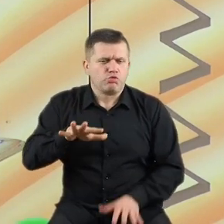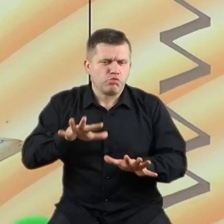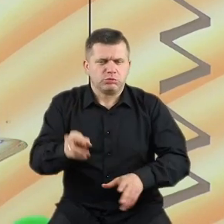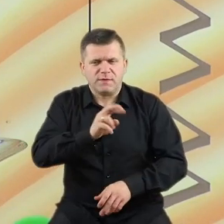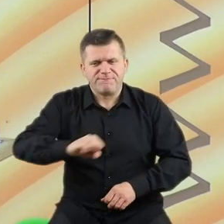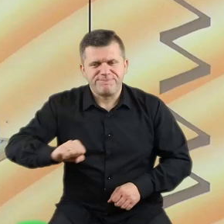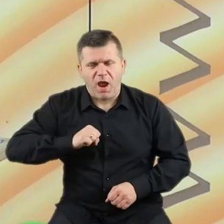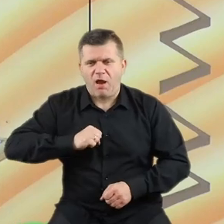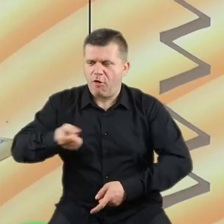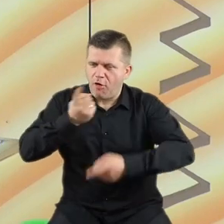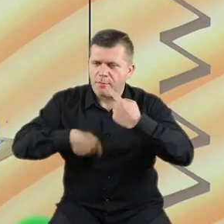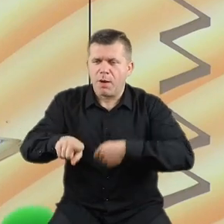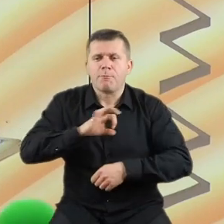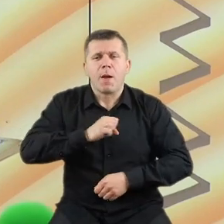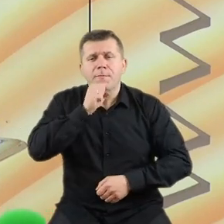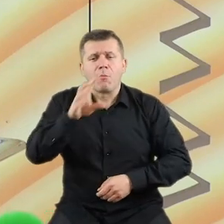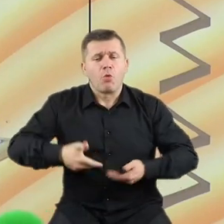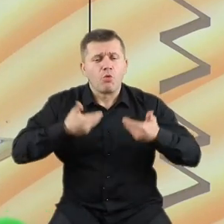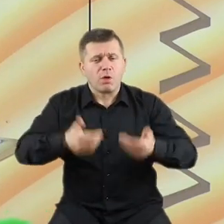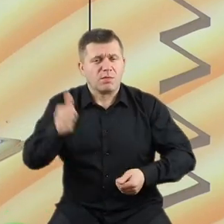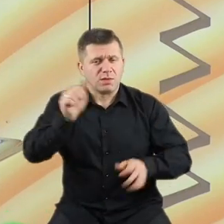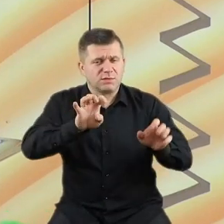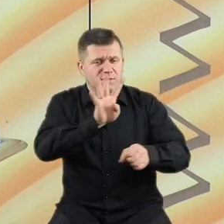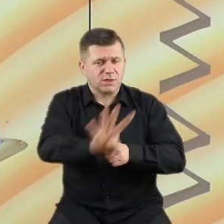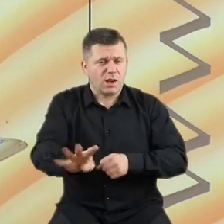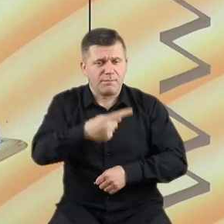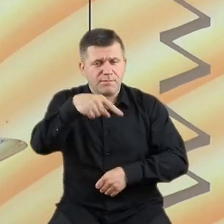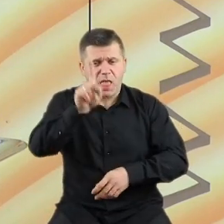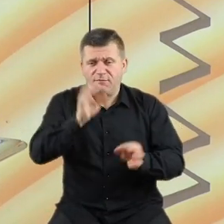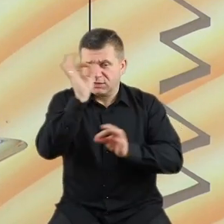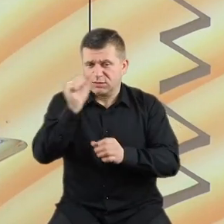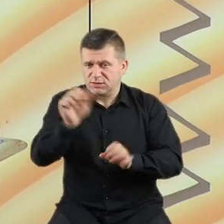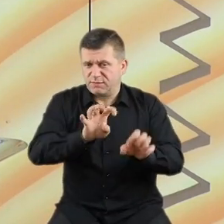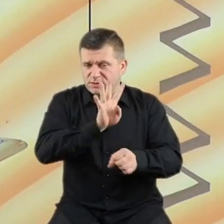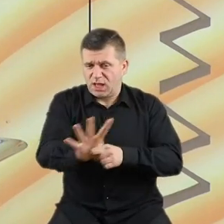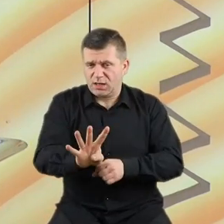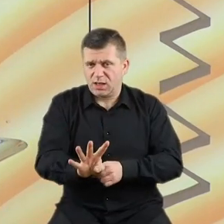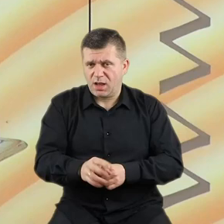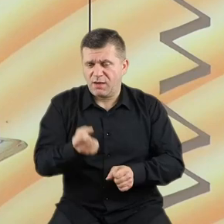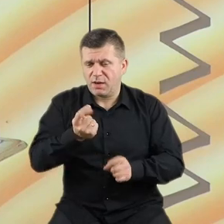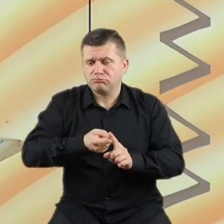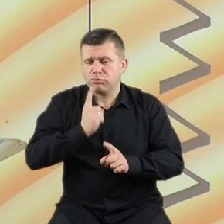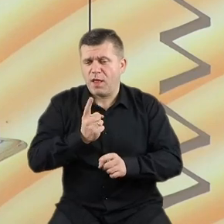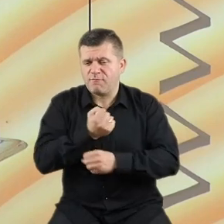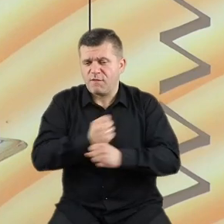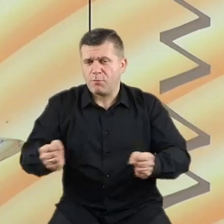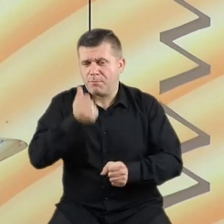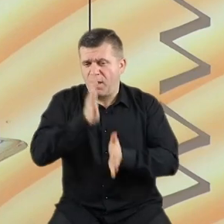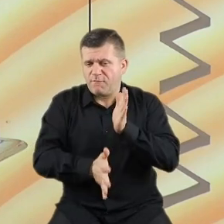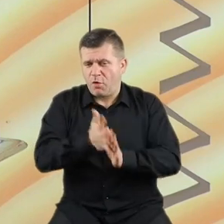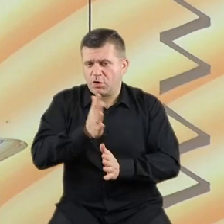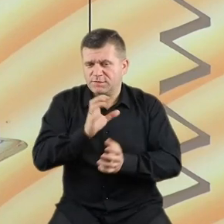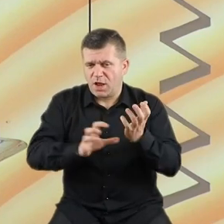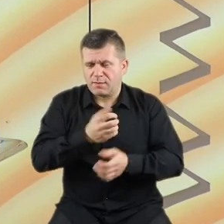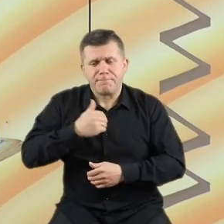mi się dowiedziała. Moja babcia była rocznik 14, więc w ogóle urodziła się 1 stycznia 14 roku, więc chwilę przed wybuchem I wojny światowej. Więc